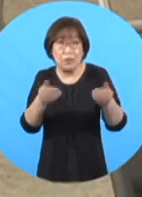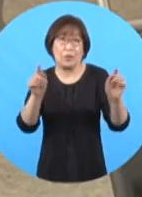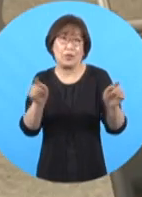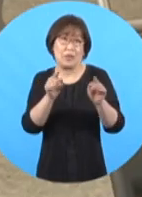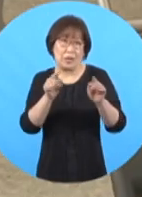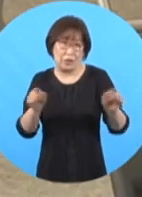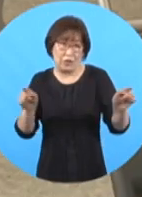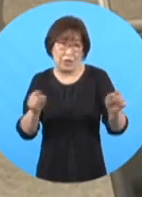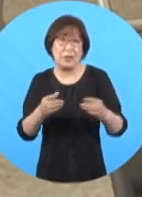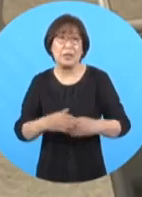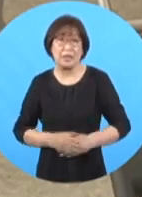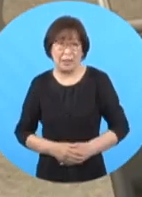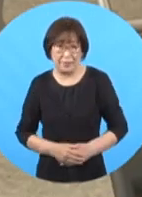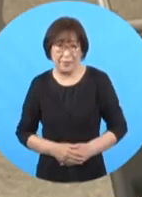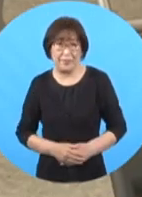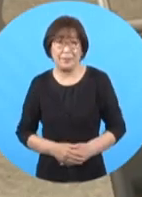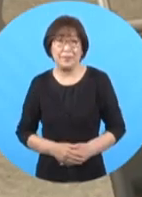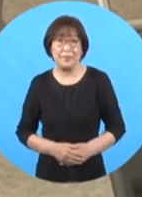なりました